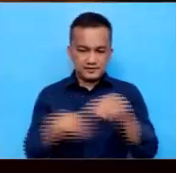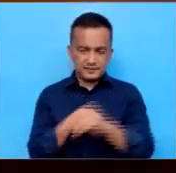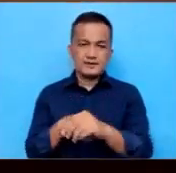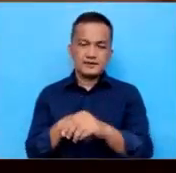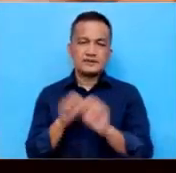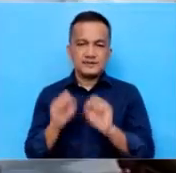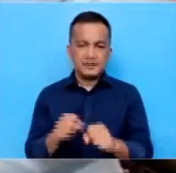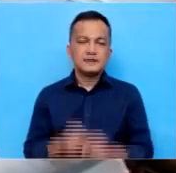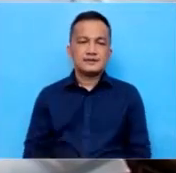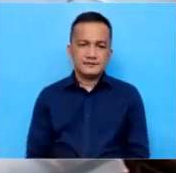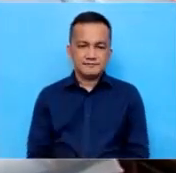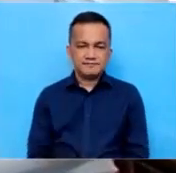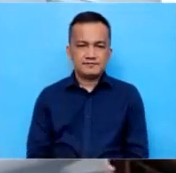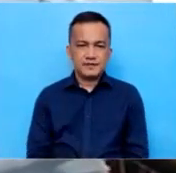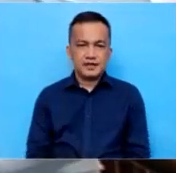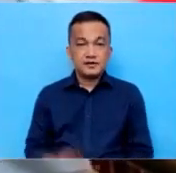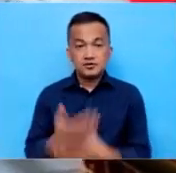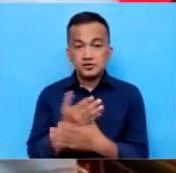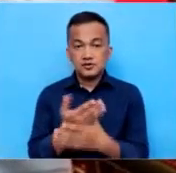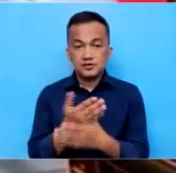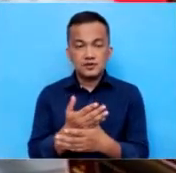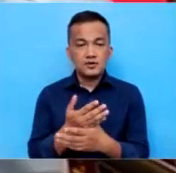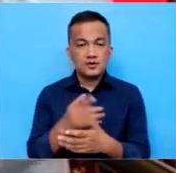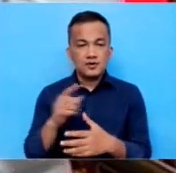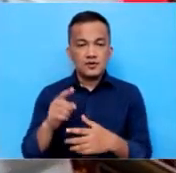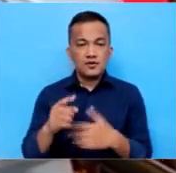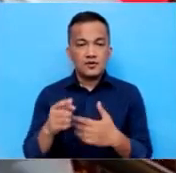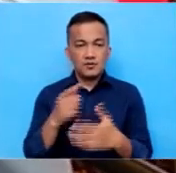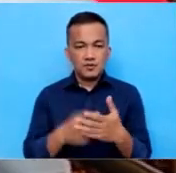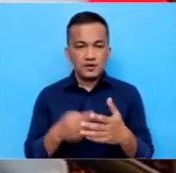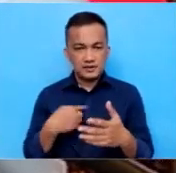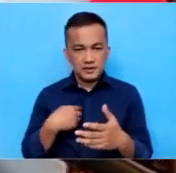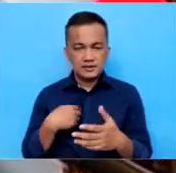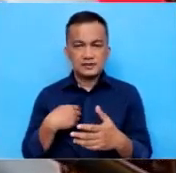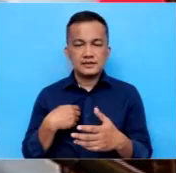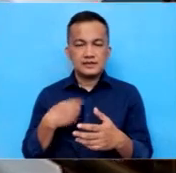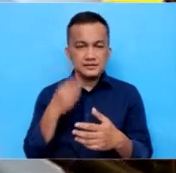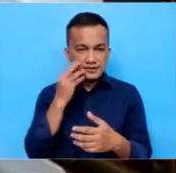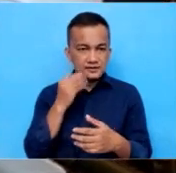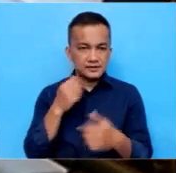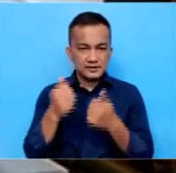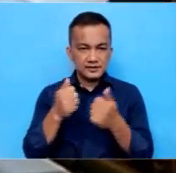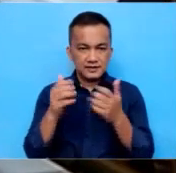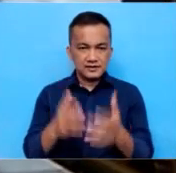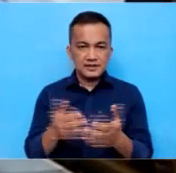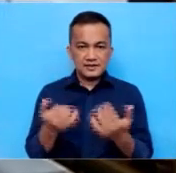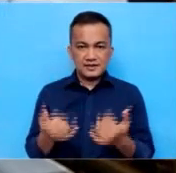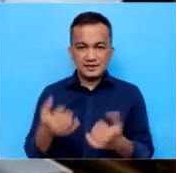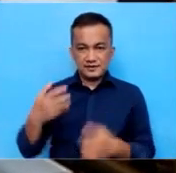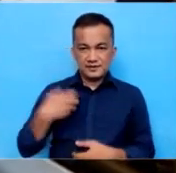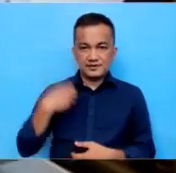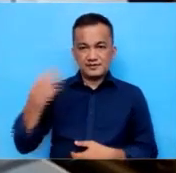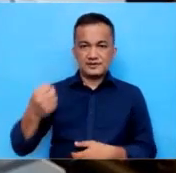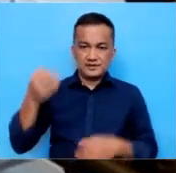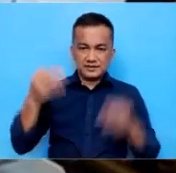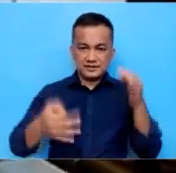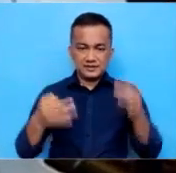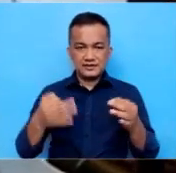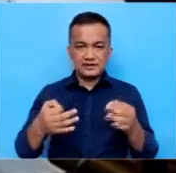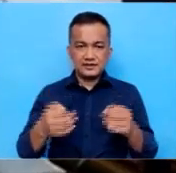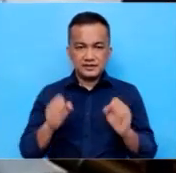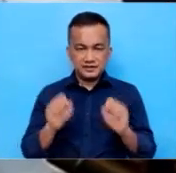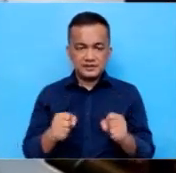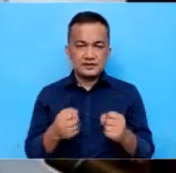give back and to share what I've been through also as a contestant. And ngayon na-judge na ako, parang the most I can do is to really be able